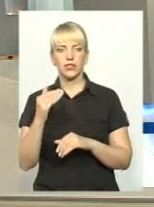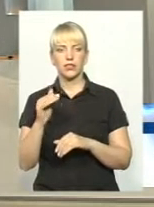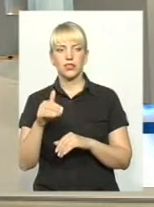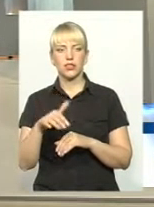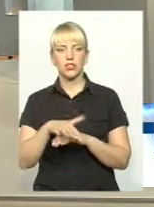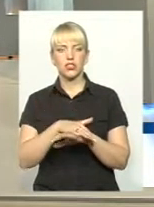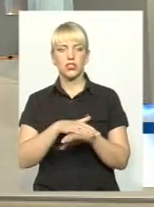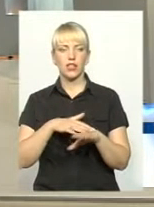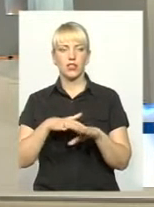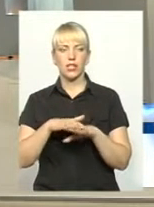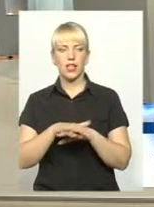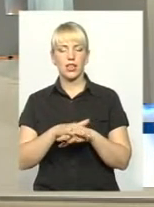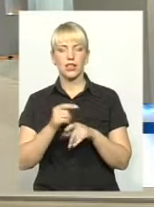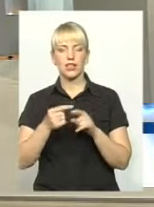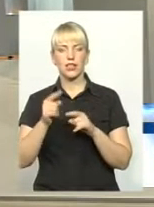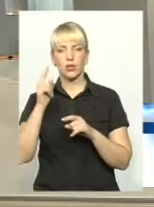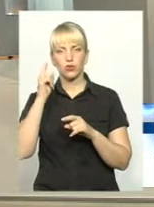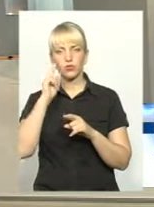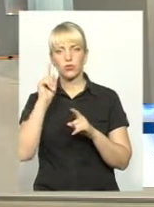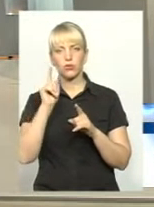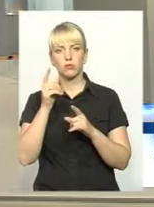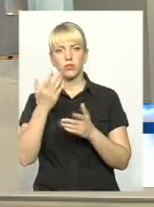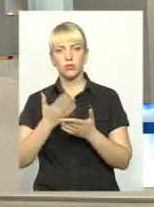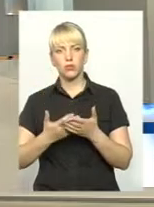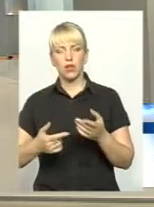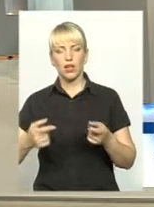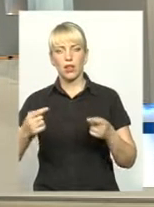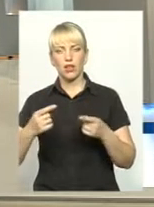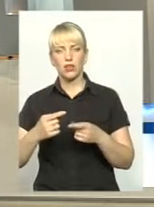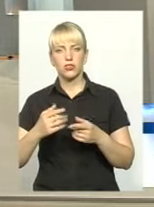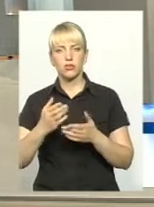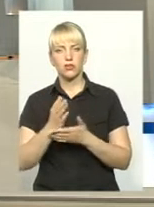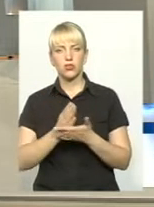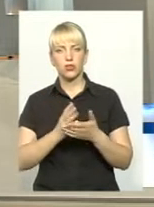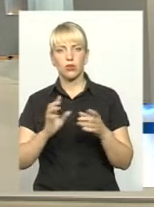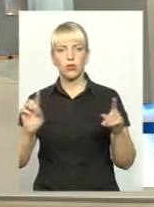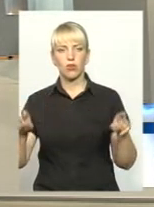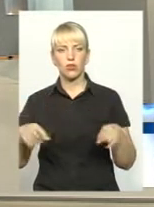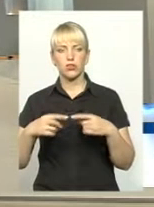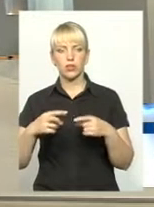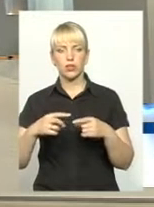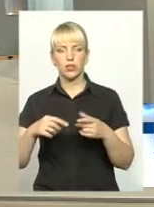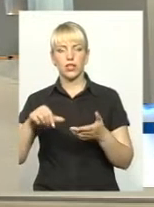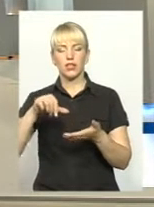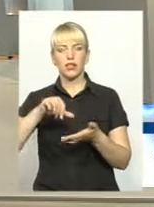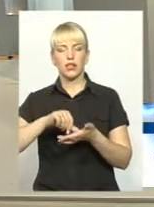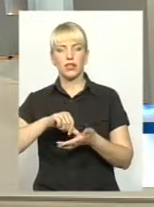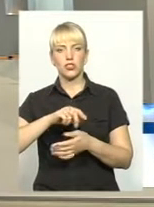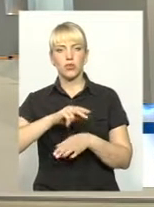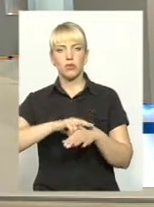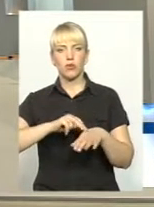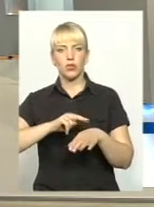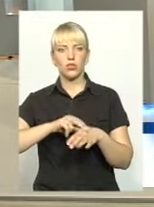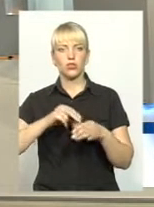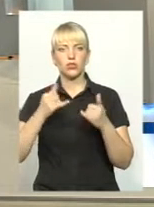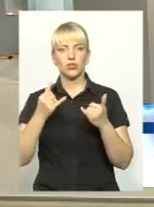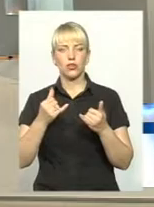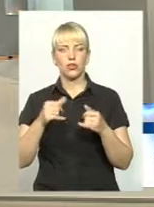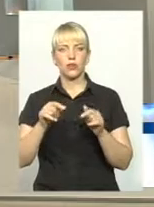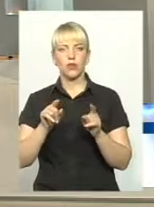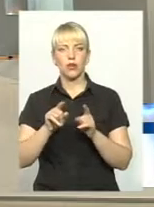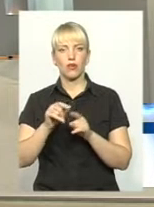населення. І я думаю, якщо б належним чином організував роботу дільничний офіцер поліції, сьогодні критичного такого